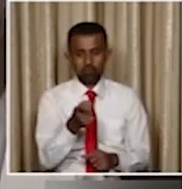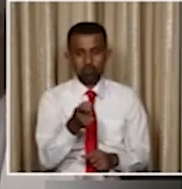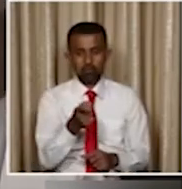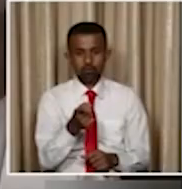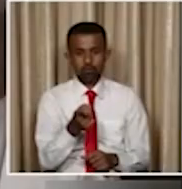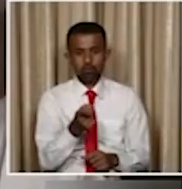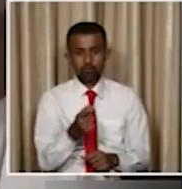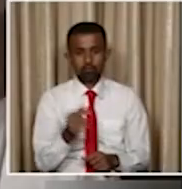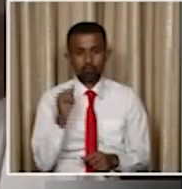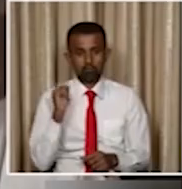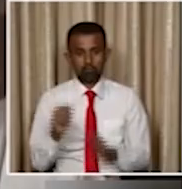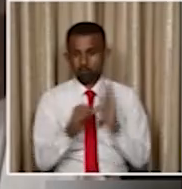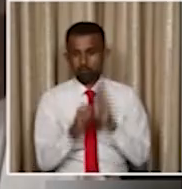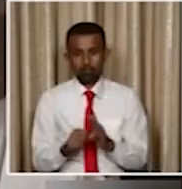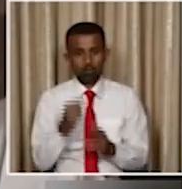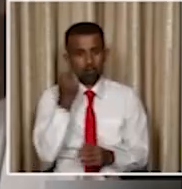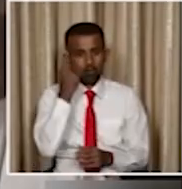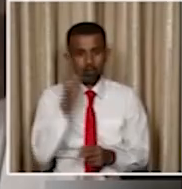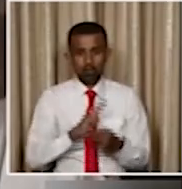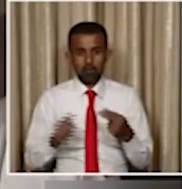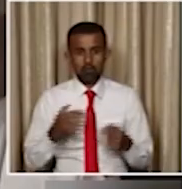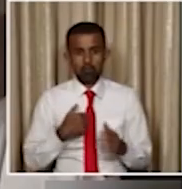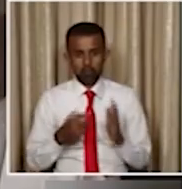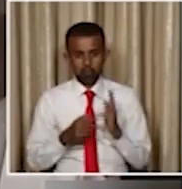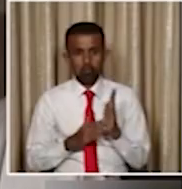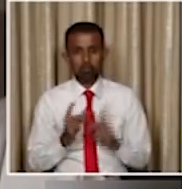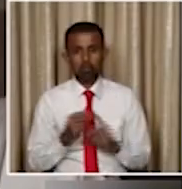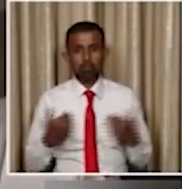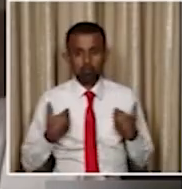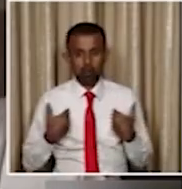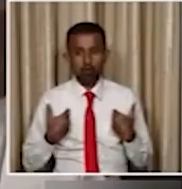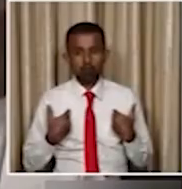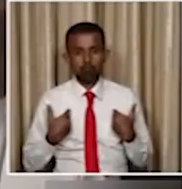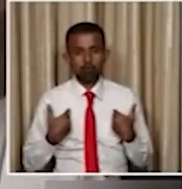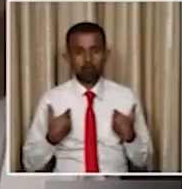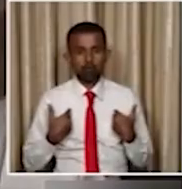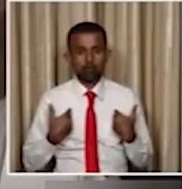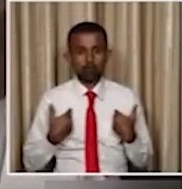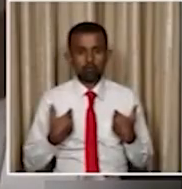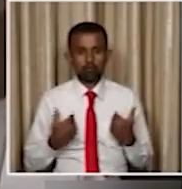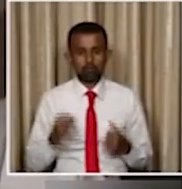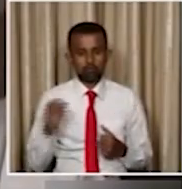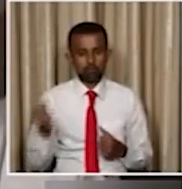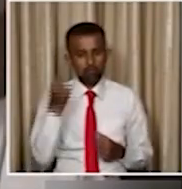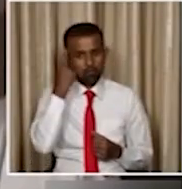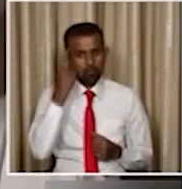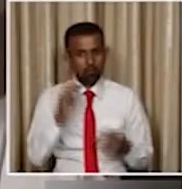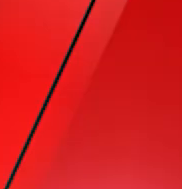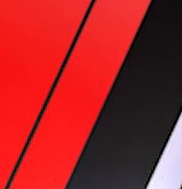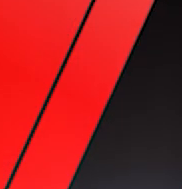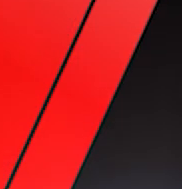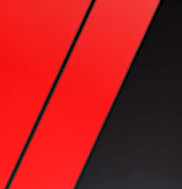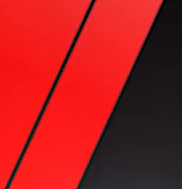වාගේ අන්තවාදයේ ඉන්න මම තාම UMP ඉන්නේ. කරුණාකරලා මේ අන්තවාදයේ ඉන්නවා කියලා මං කියන්නේ.